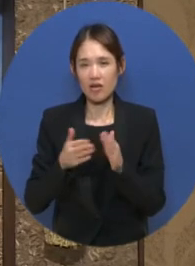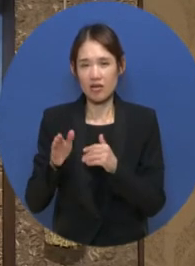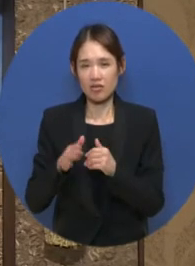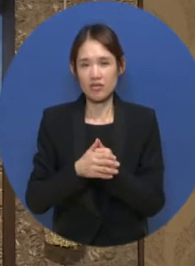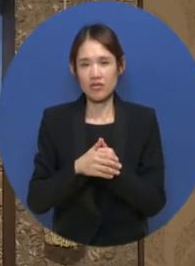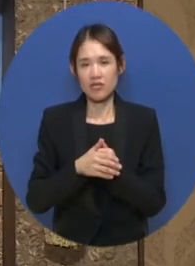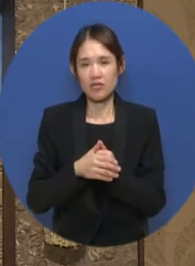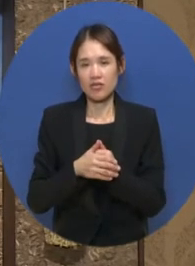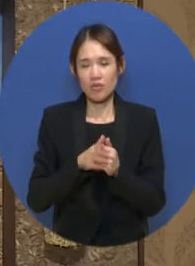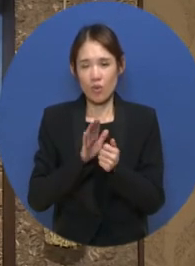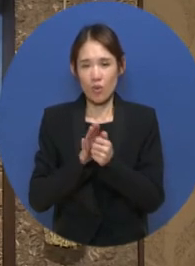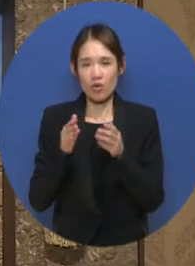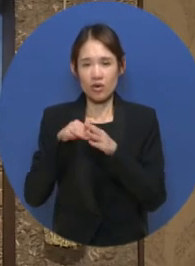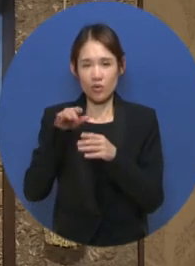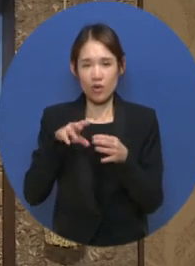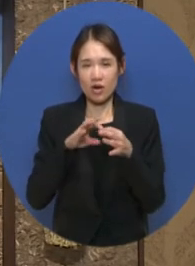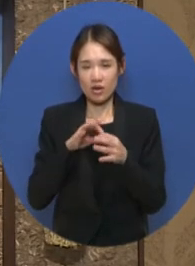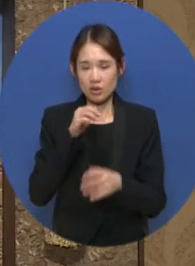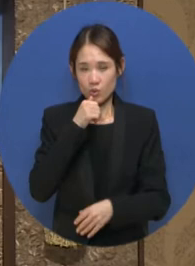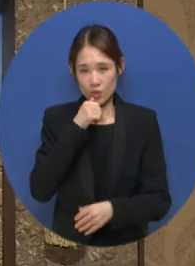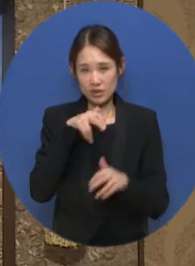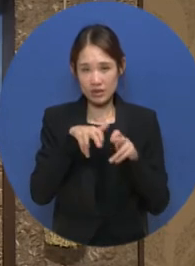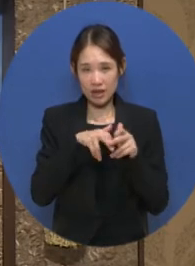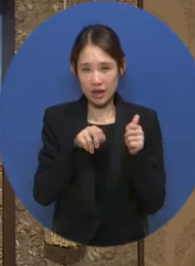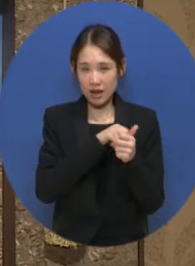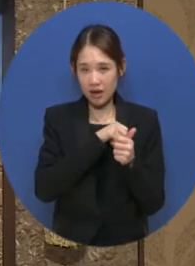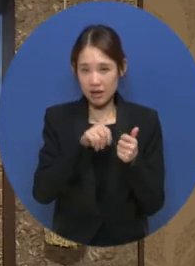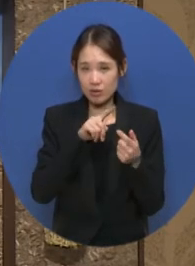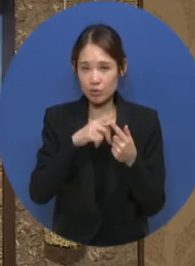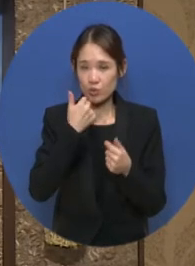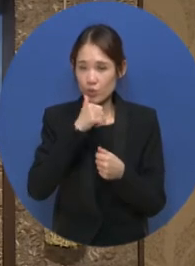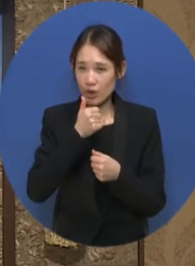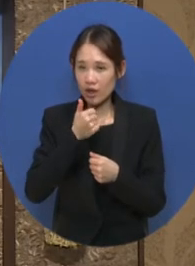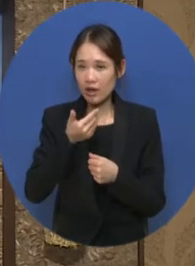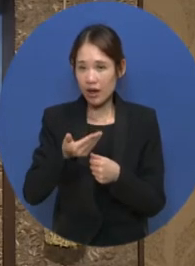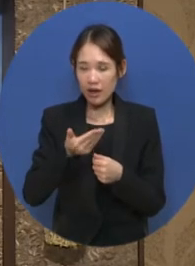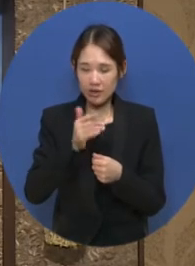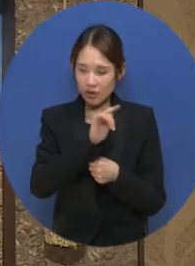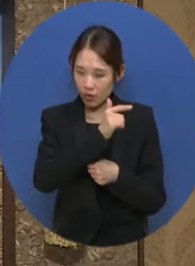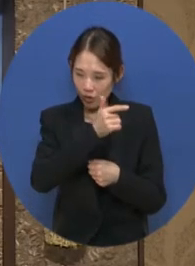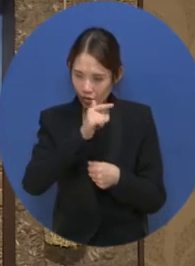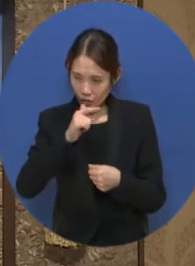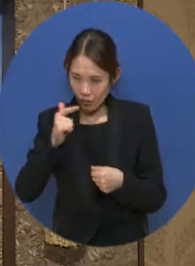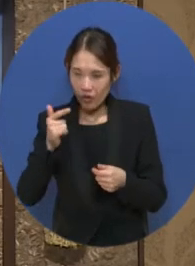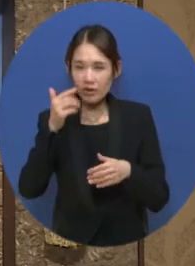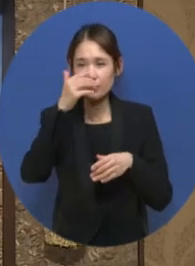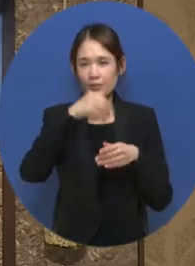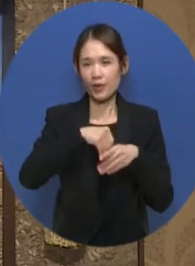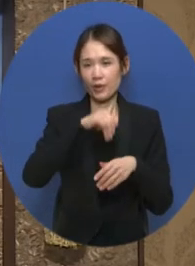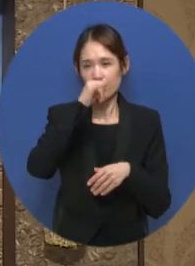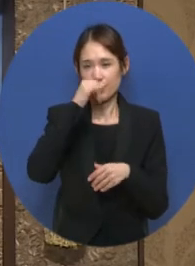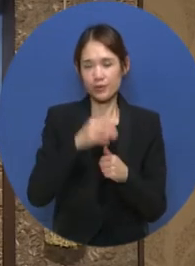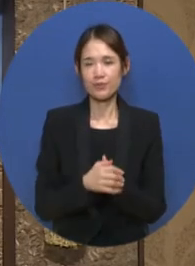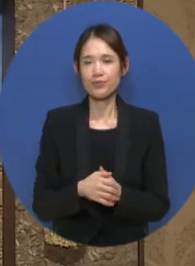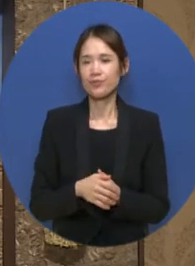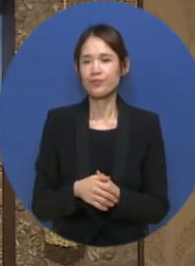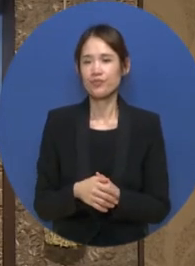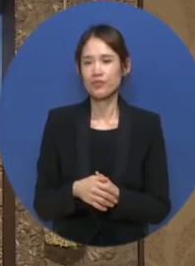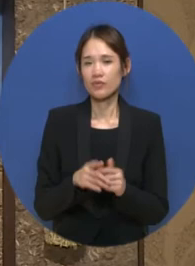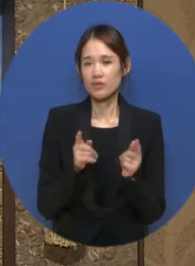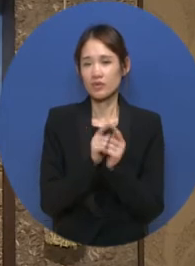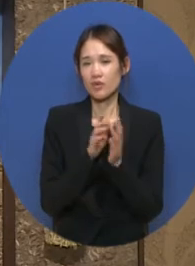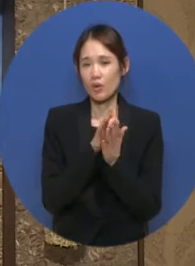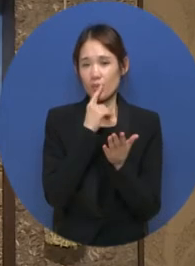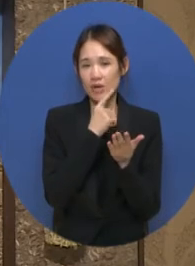그러면서 0 5 기관에 대한 소개 그리고 이제 장애 학대에 대한 소개 뭐 이런것들을 쭉 담고 있습니다 예 그래서 이제 실제